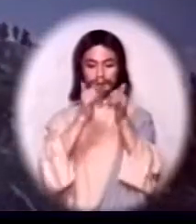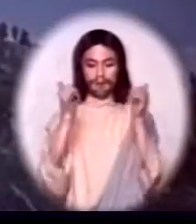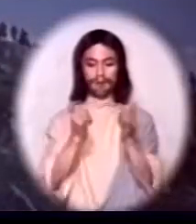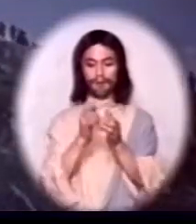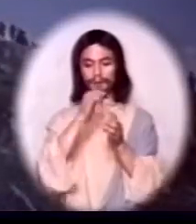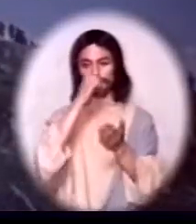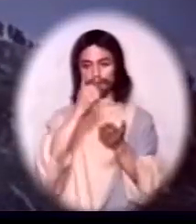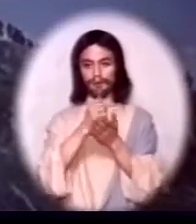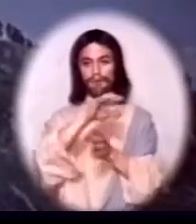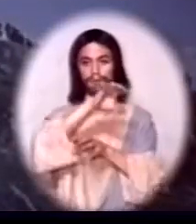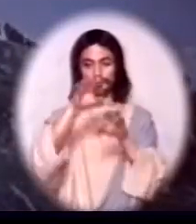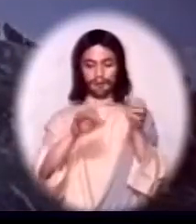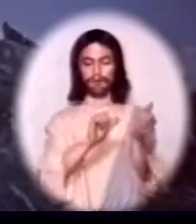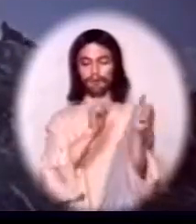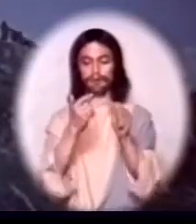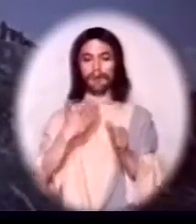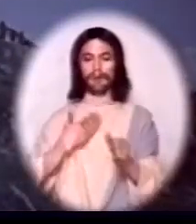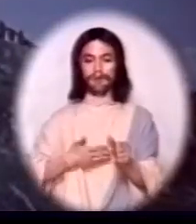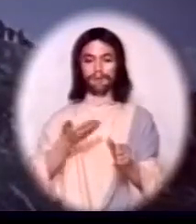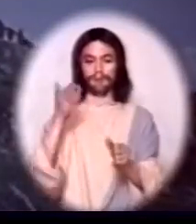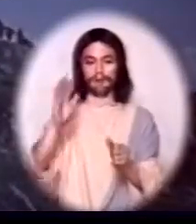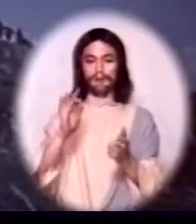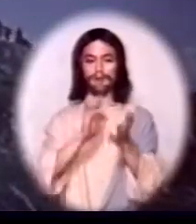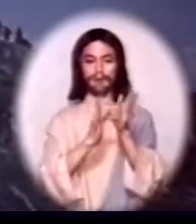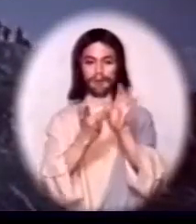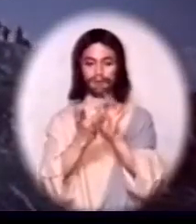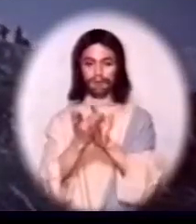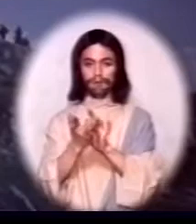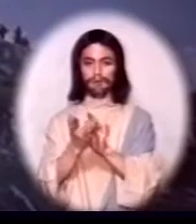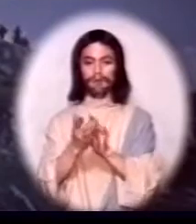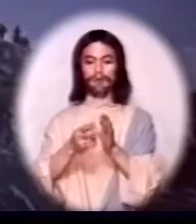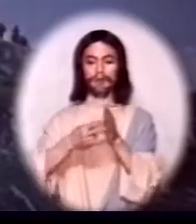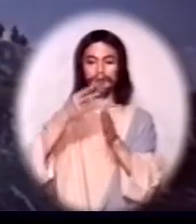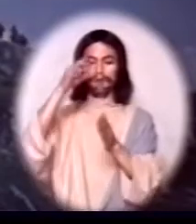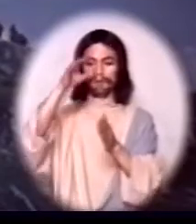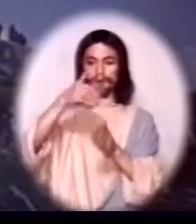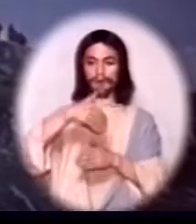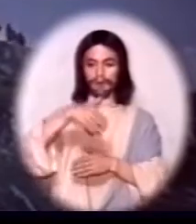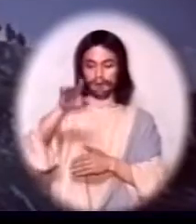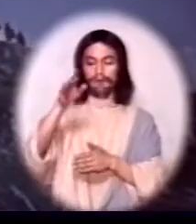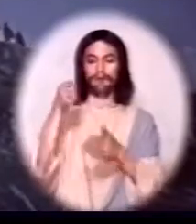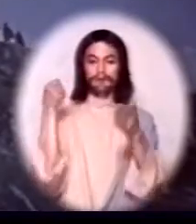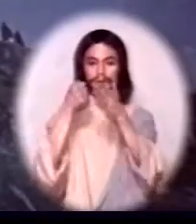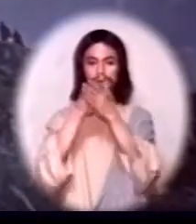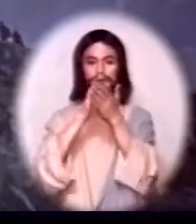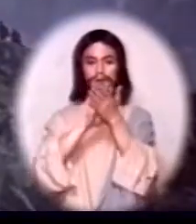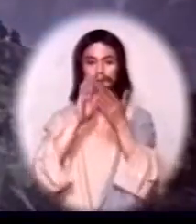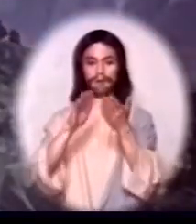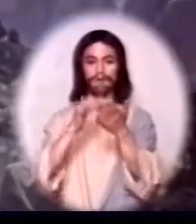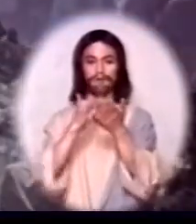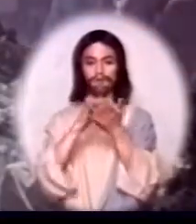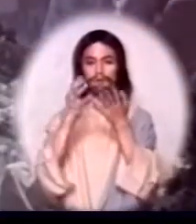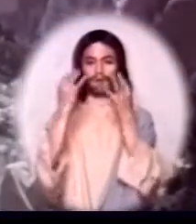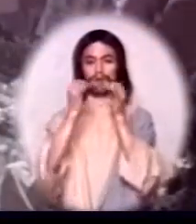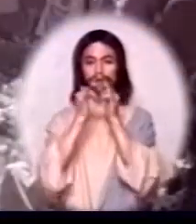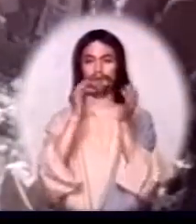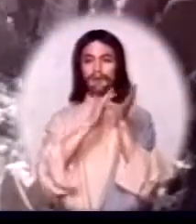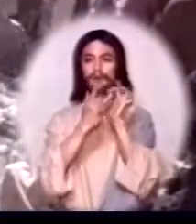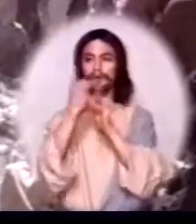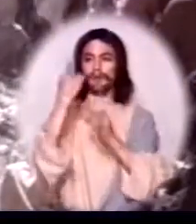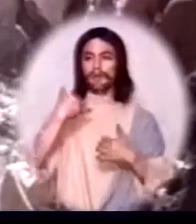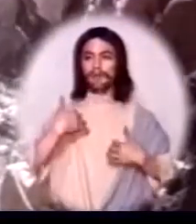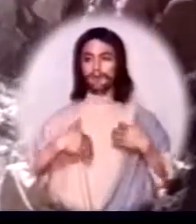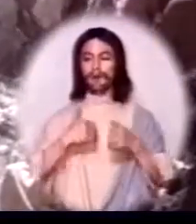인류의 죄 때문에 죽음 당할 것이라는 것을 알았지만 예수께서는 예루살렘으로 가는 것을 택했던 것입니다. 많은 사람들이 그가